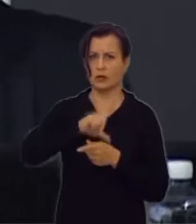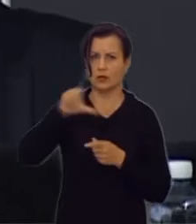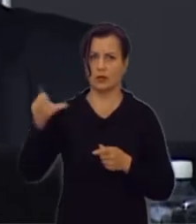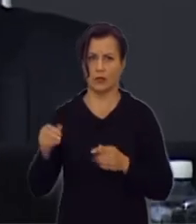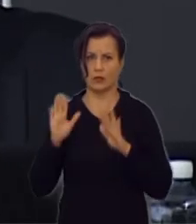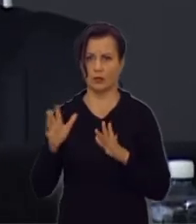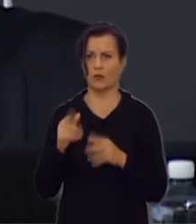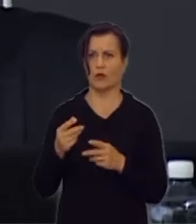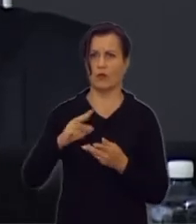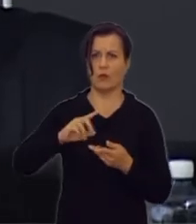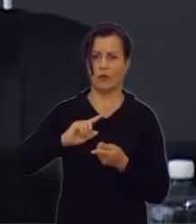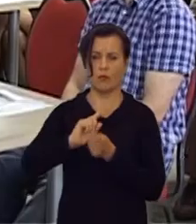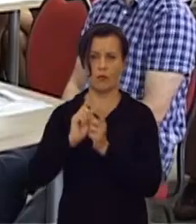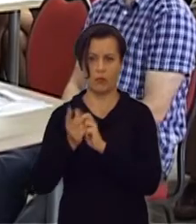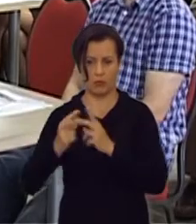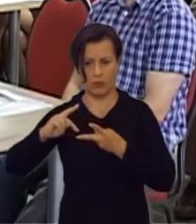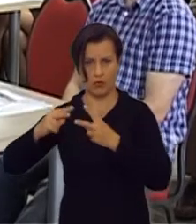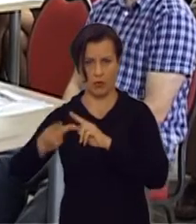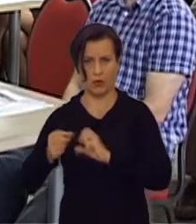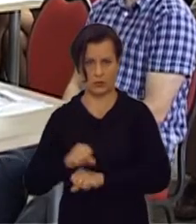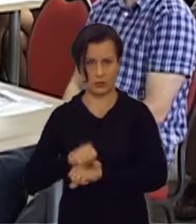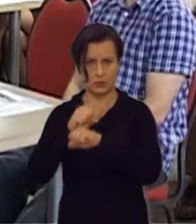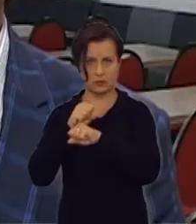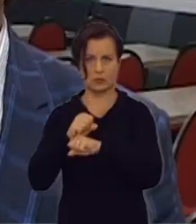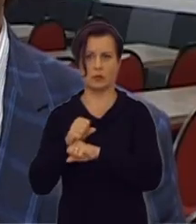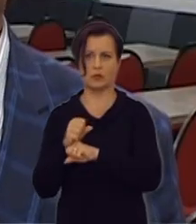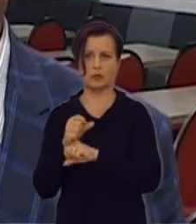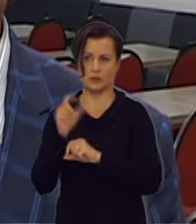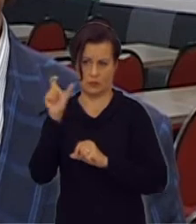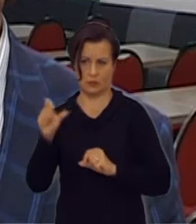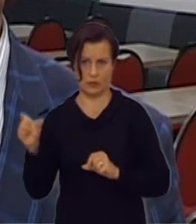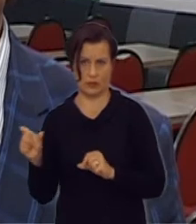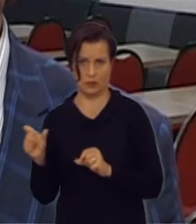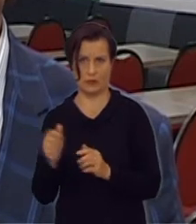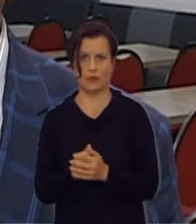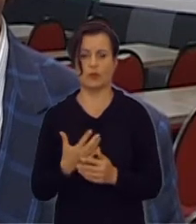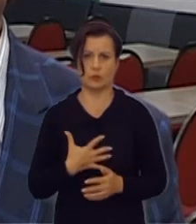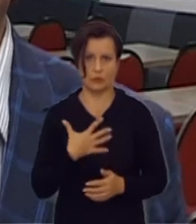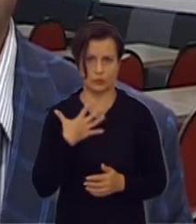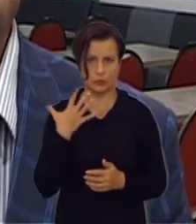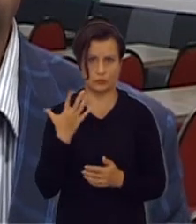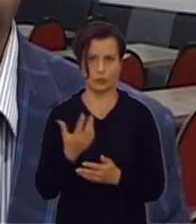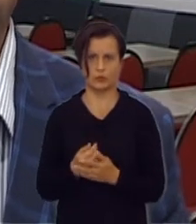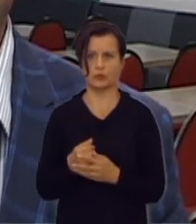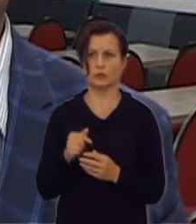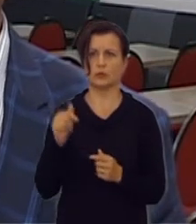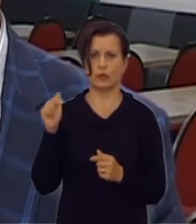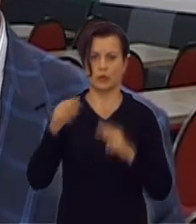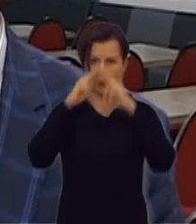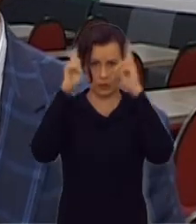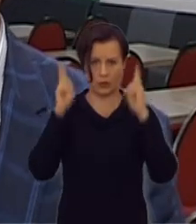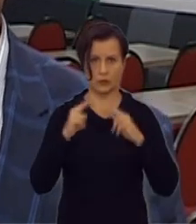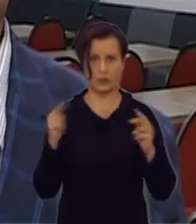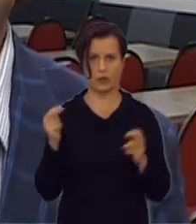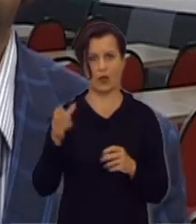nuosekliausi, ilgiausiai buvę Lietuvos reformacijos globėjai, sekėjai mūsų krašte. Todėl labai džiugu, kad